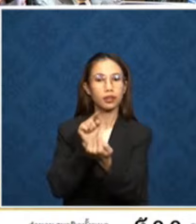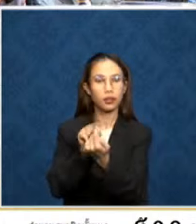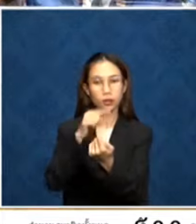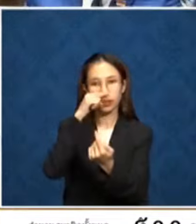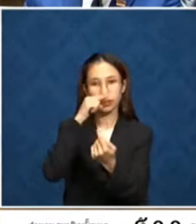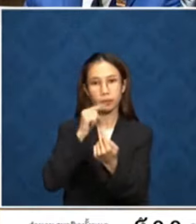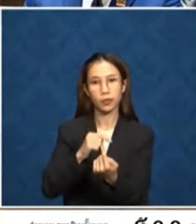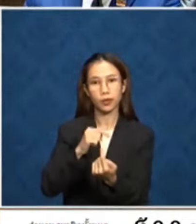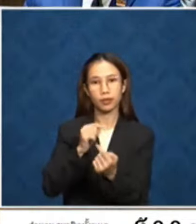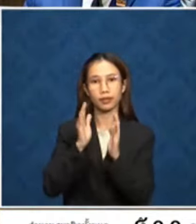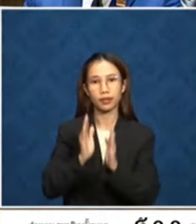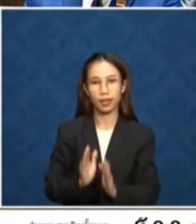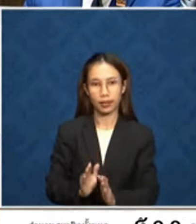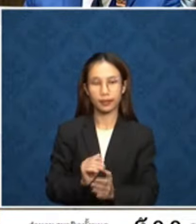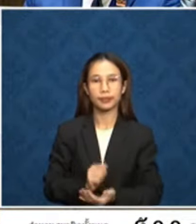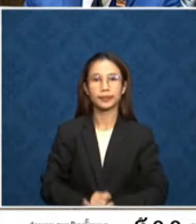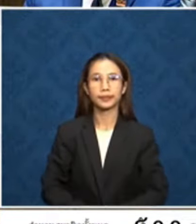ค่ะ